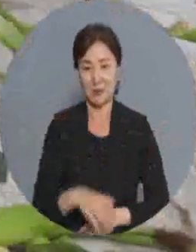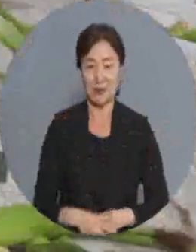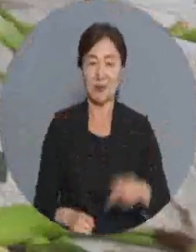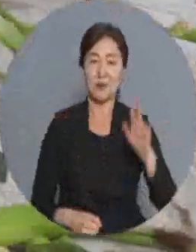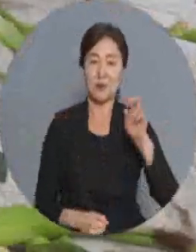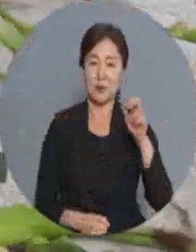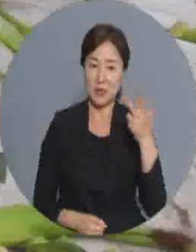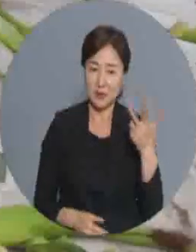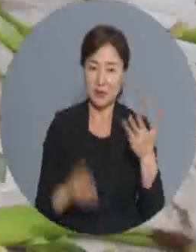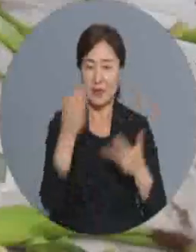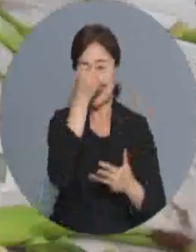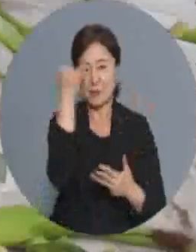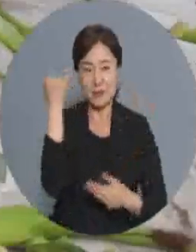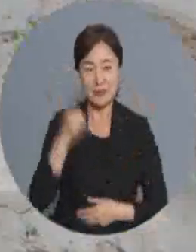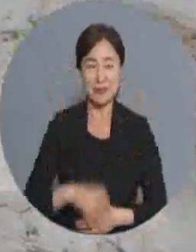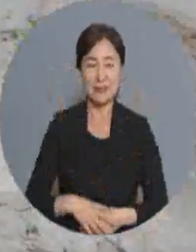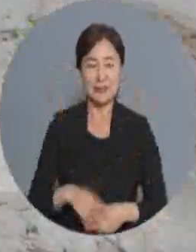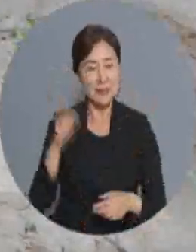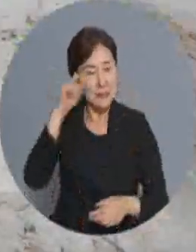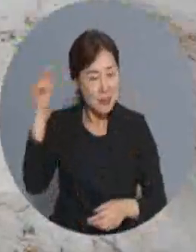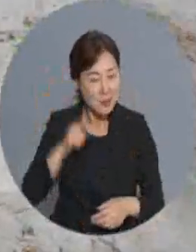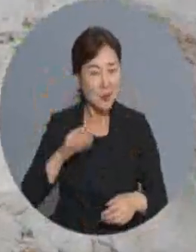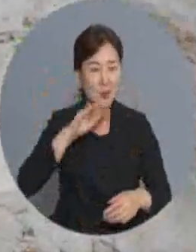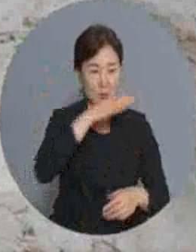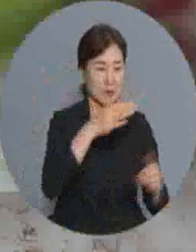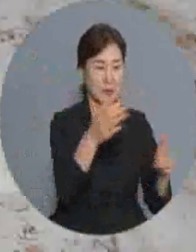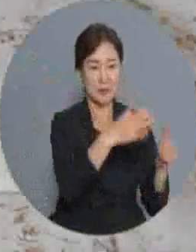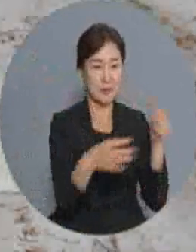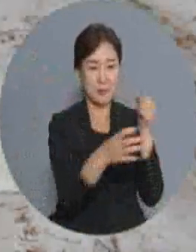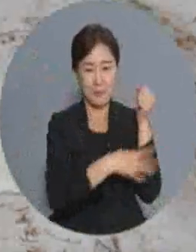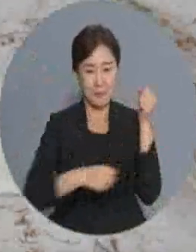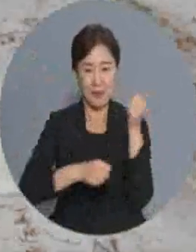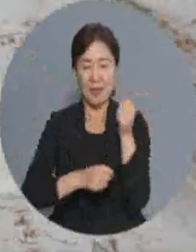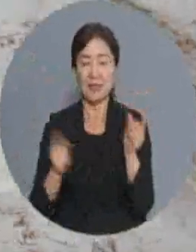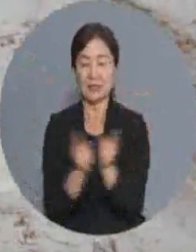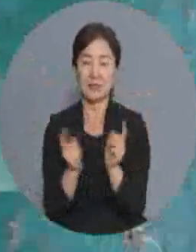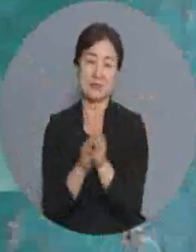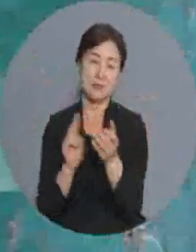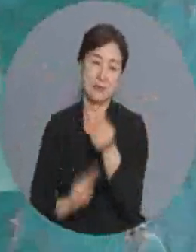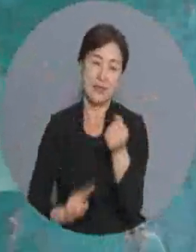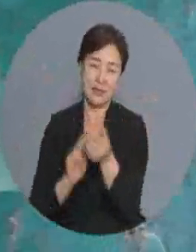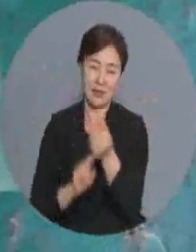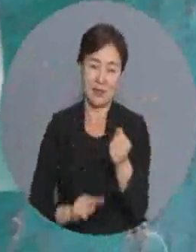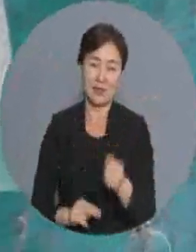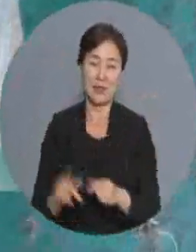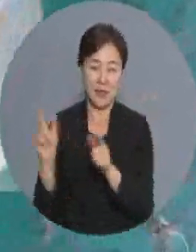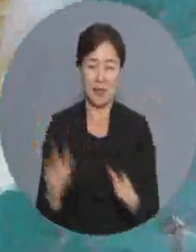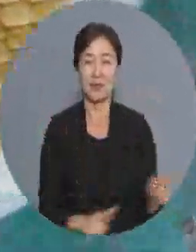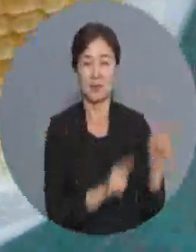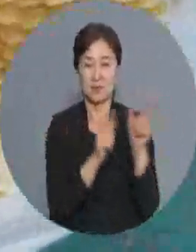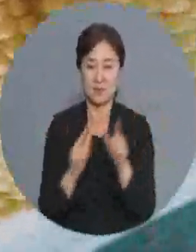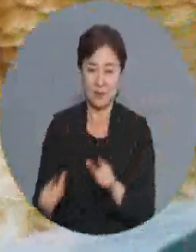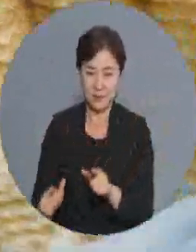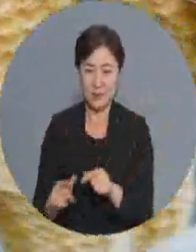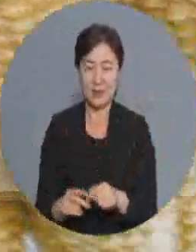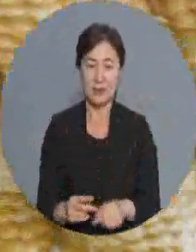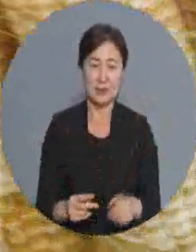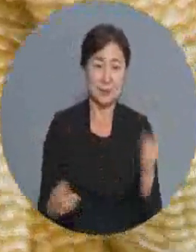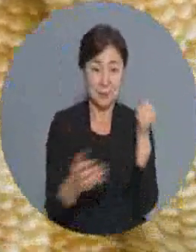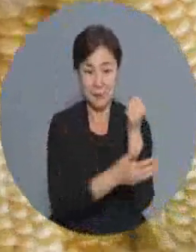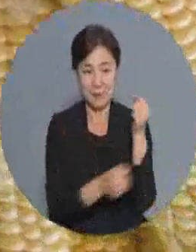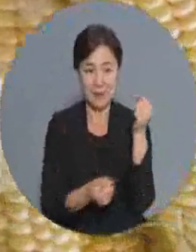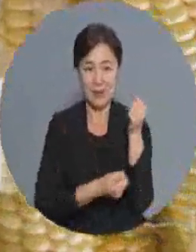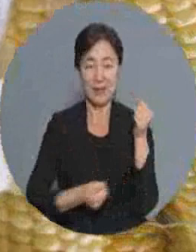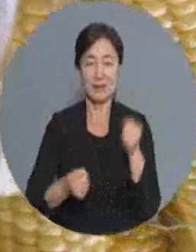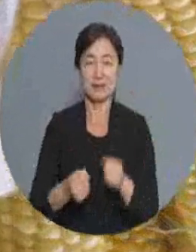28명의 마을 할머니가 당일 새벽 옥수수를 수확하고 직접 판매합니다. 갔다 온 싱싱한 옥수수는 한 봉지에